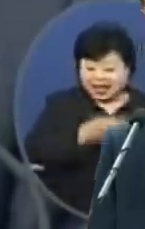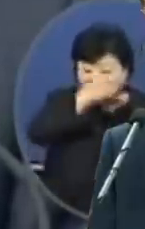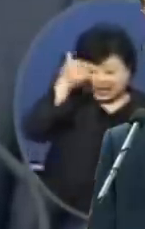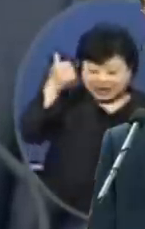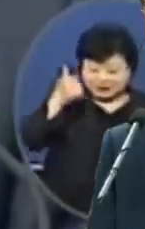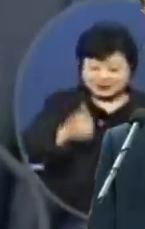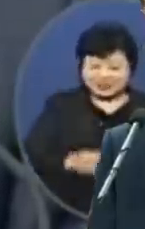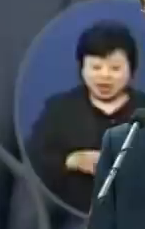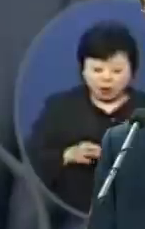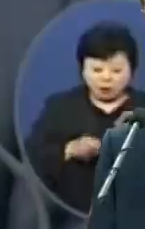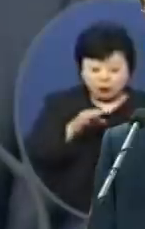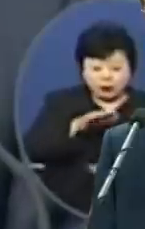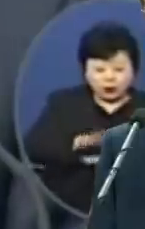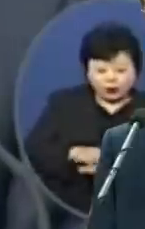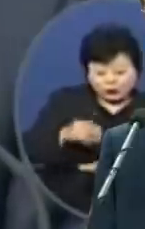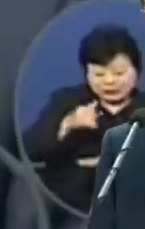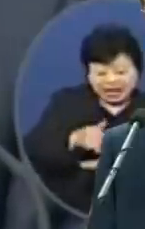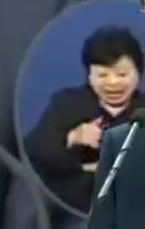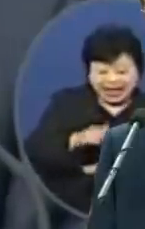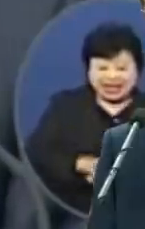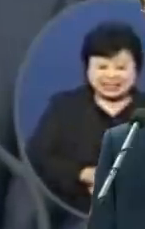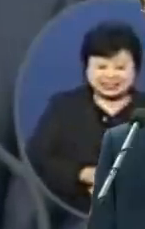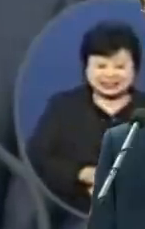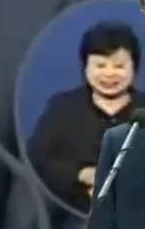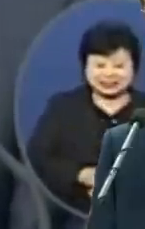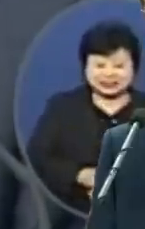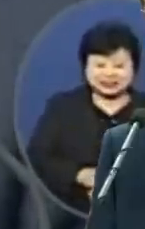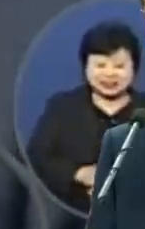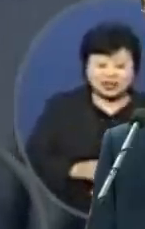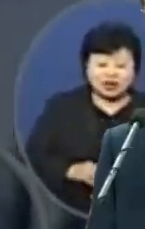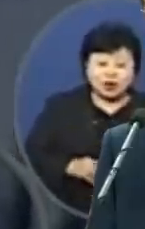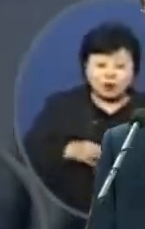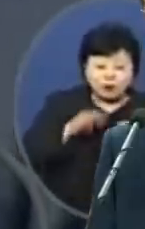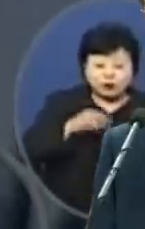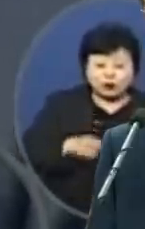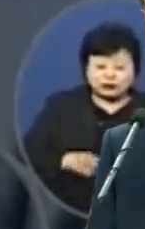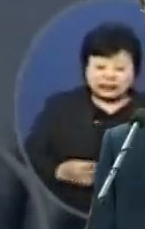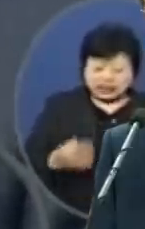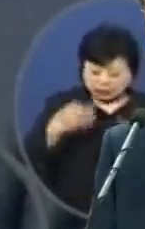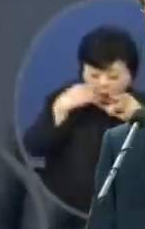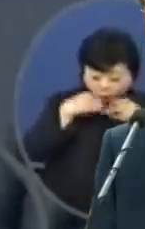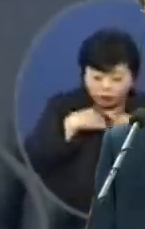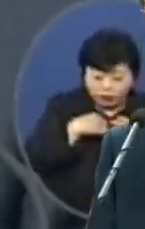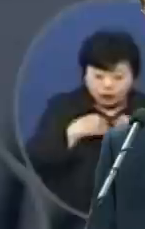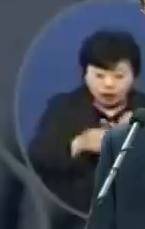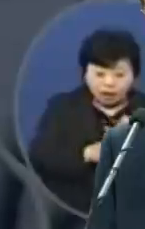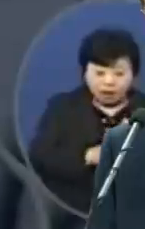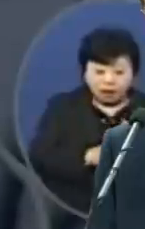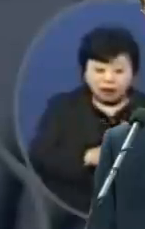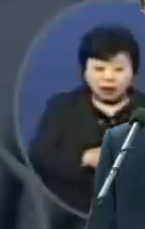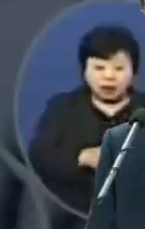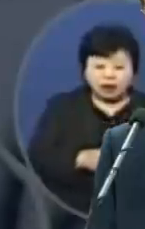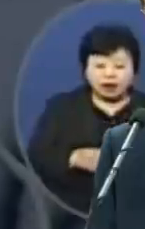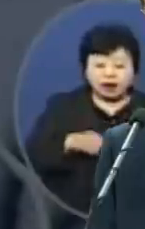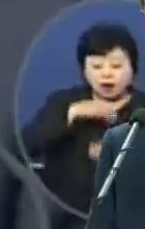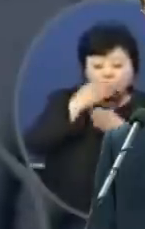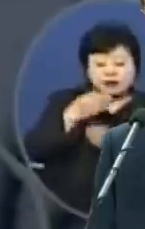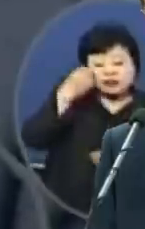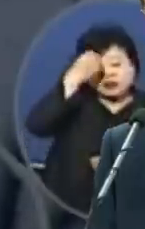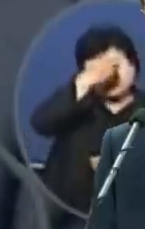짜서 혼자서 맛있다고 잔뜩 먹었습니다. 뭐냐면 완전히 취했단